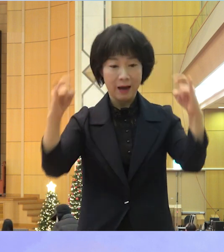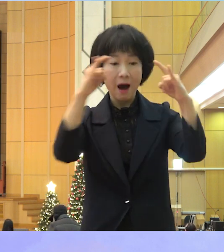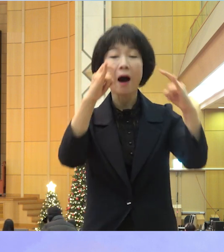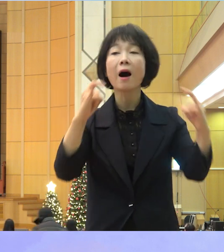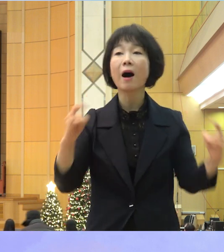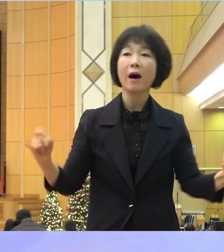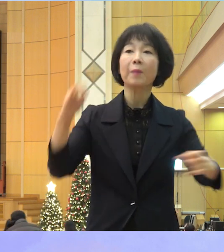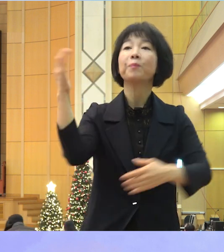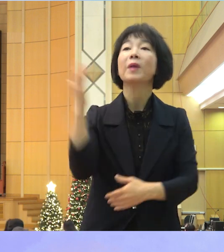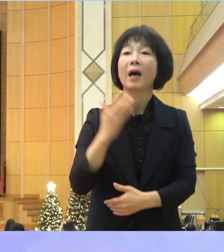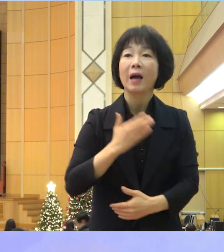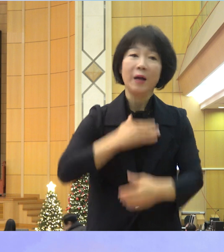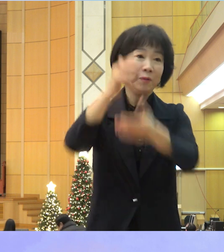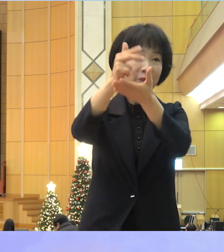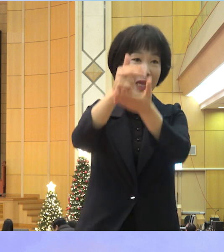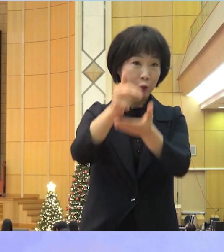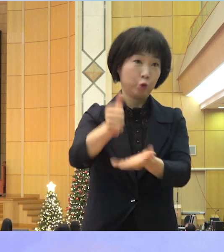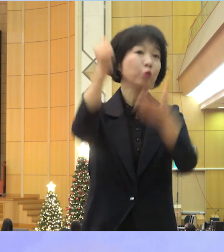궁궐이나